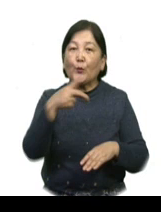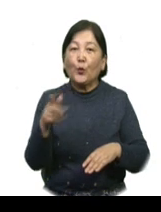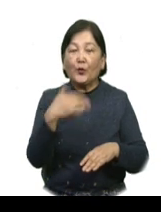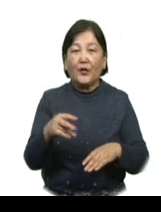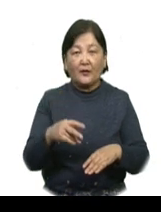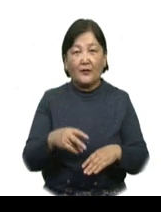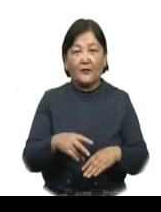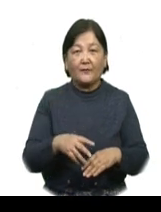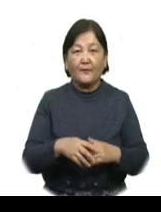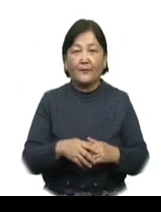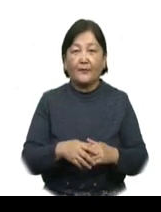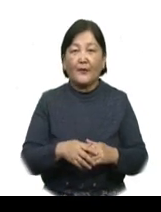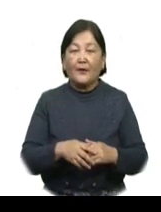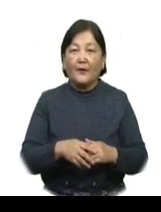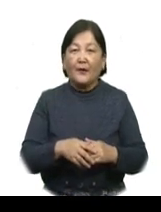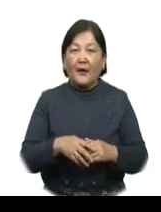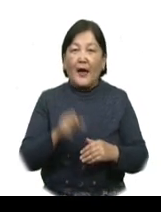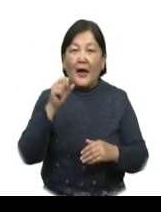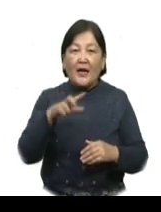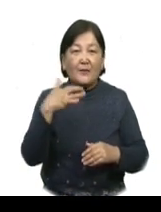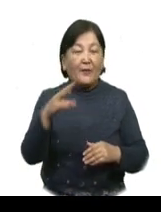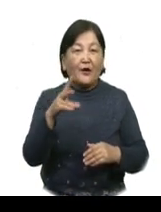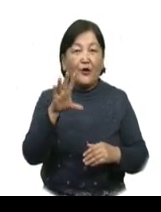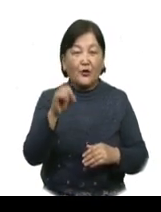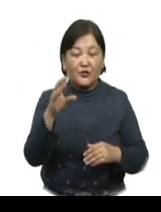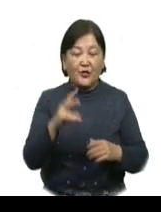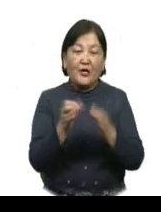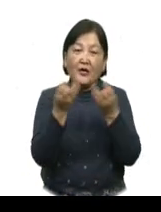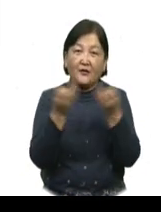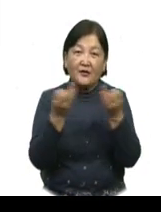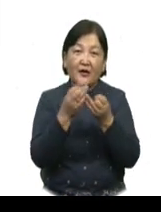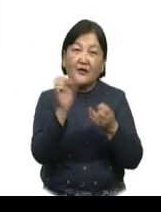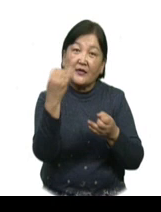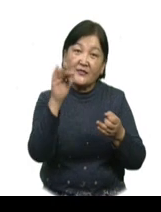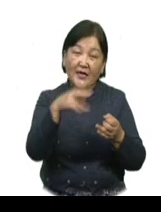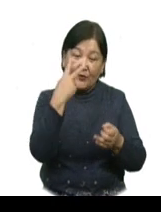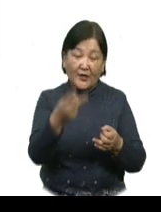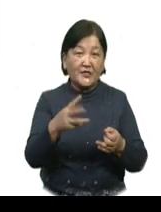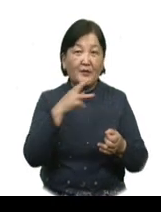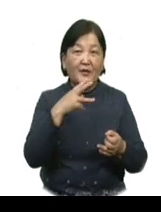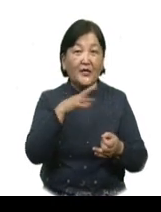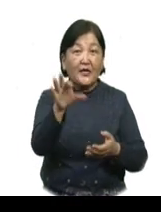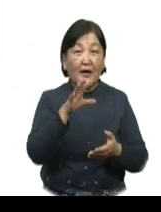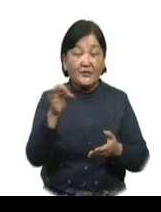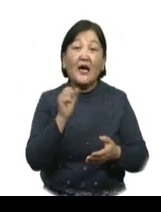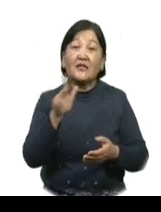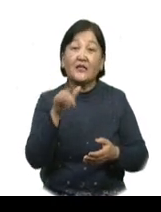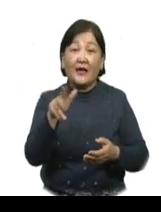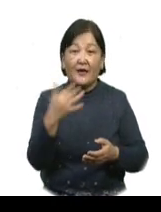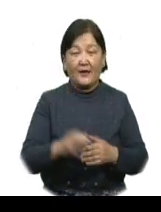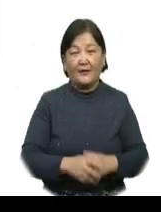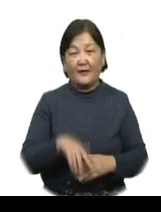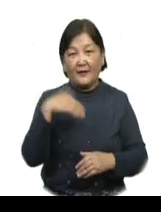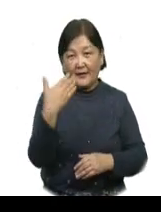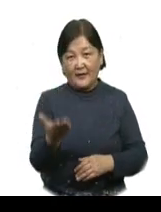санхүүгийн засгийн газрын одоо ийм аль бие осны сайтуудаас сүүлийн үеийн мэдээллүүдийг бас хэрглэж ашиглаарай хүүхдүүдээ.